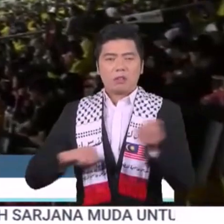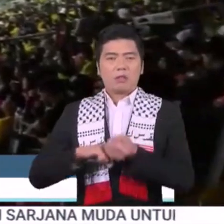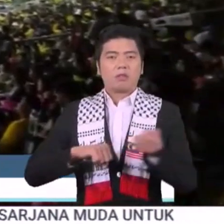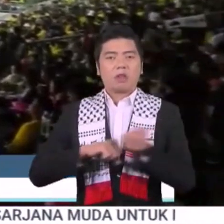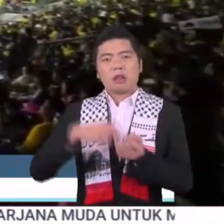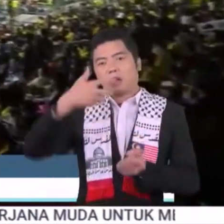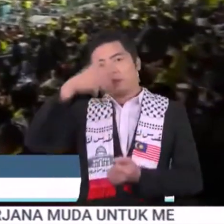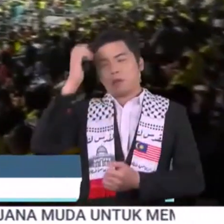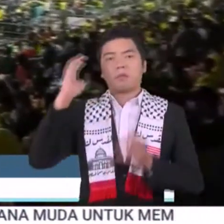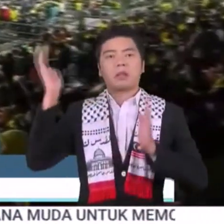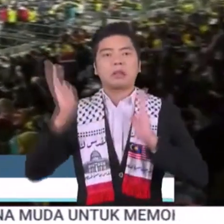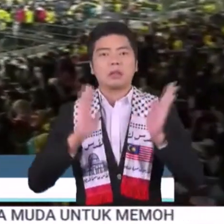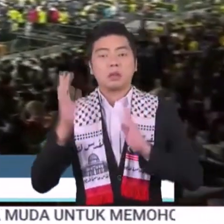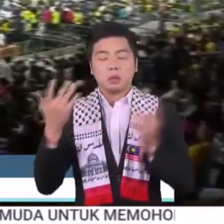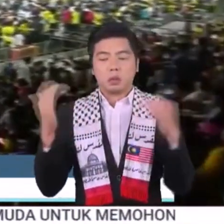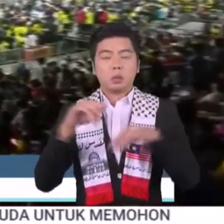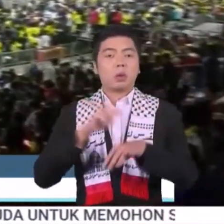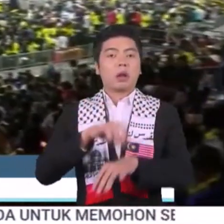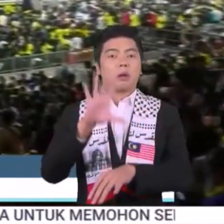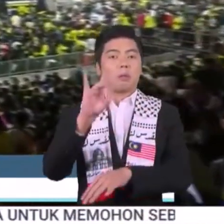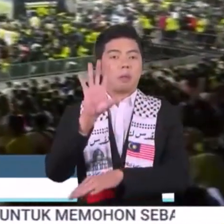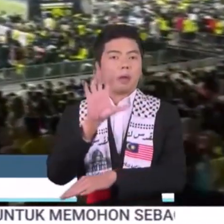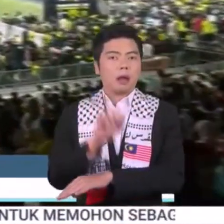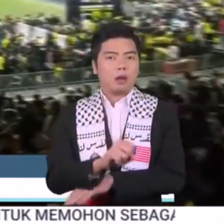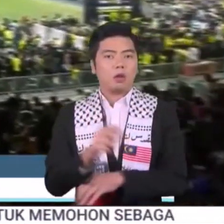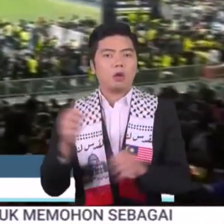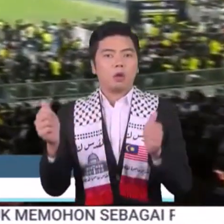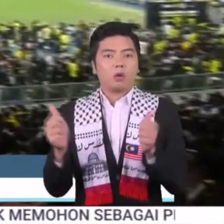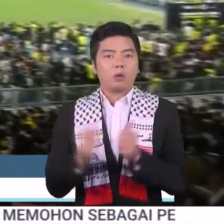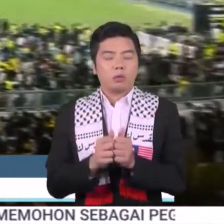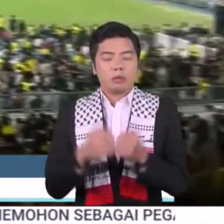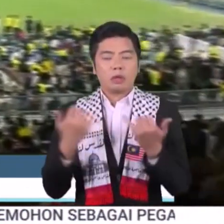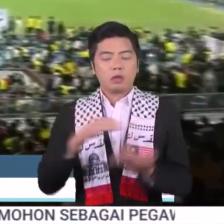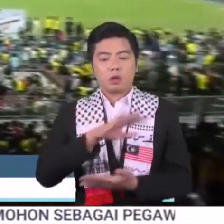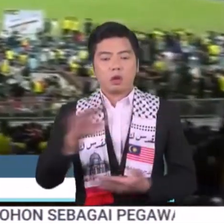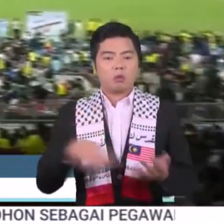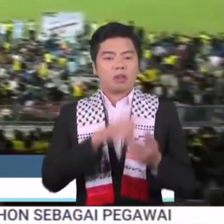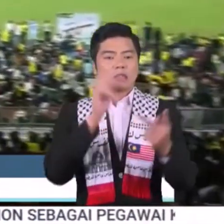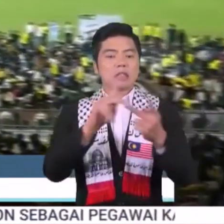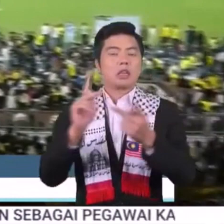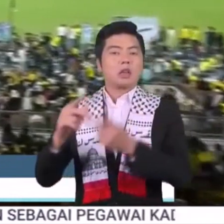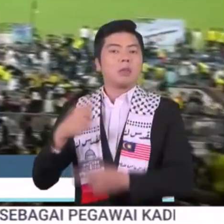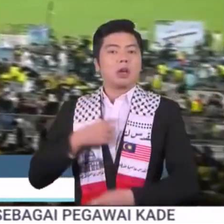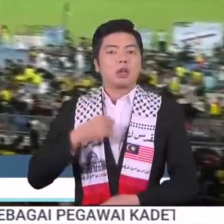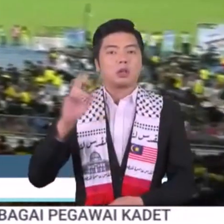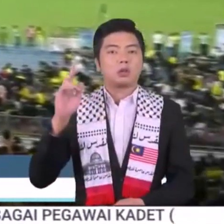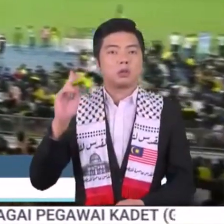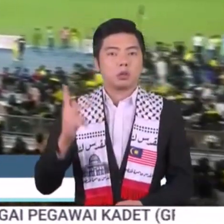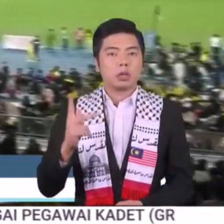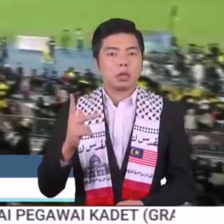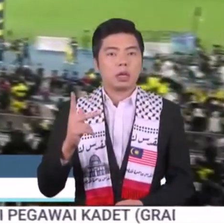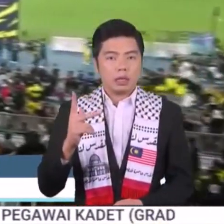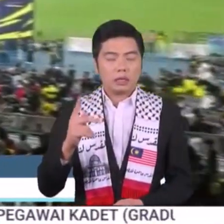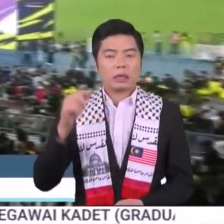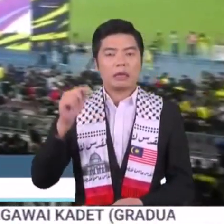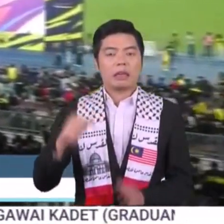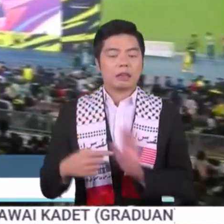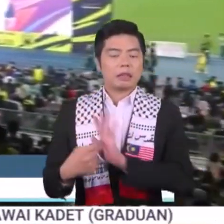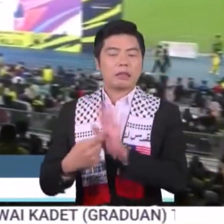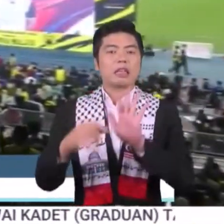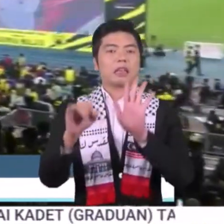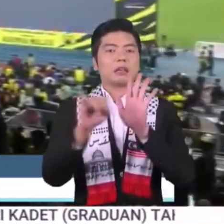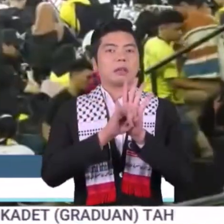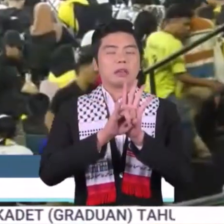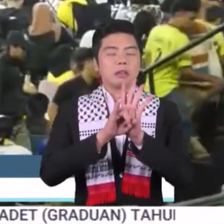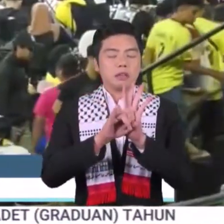haremau Malaya mula hadir seawal pukul 8 malam dengan masing-masing mengenakan baju berwarna kuning yang merupakan identiti